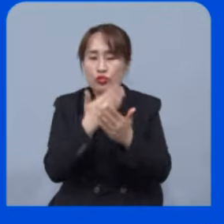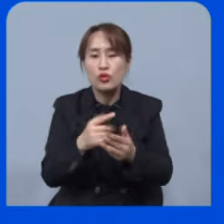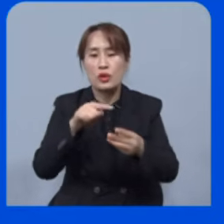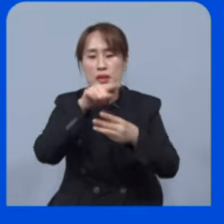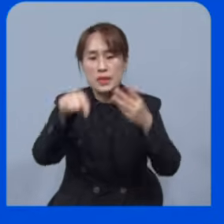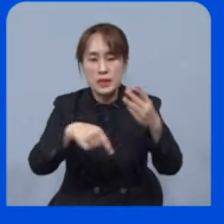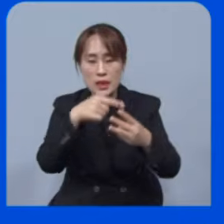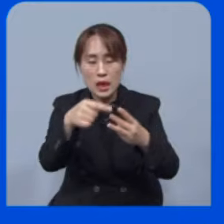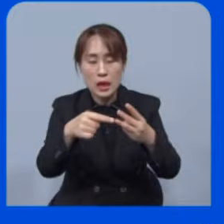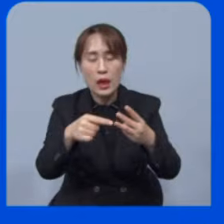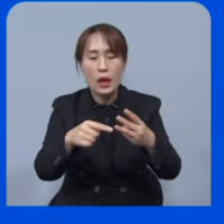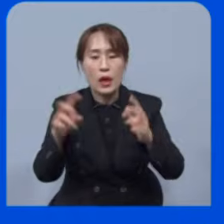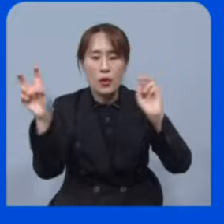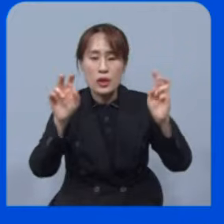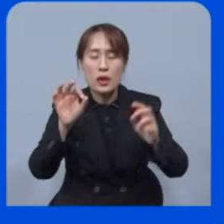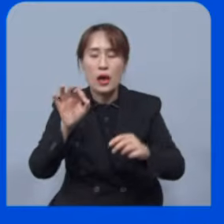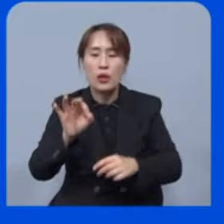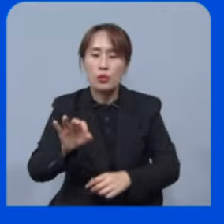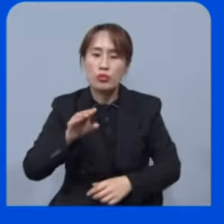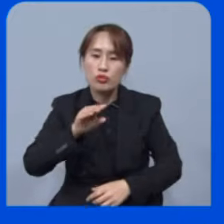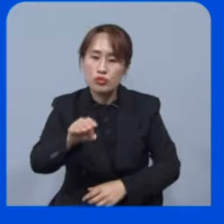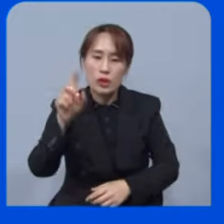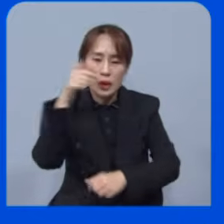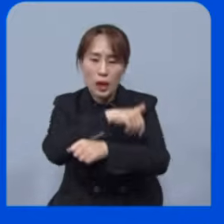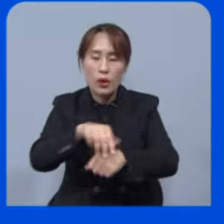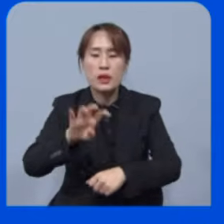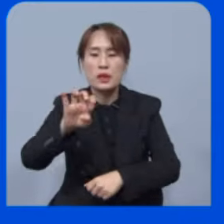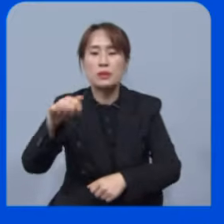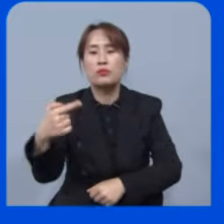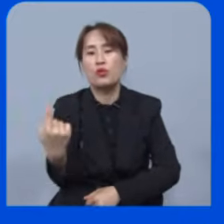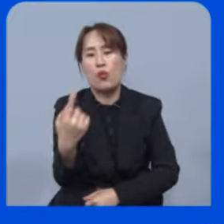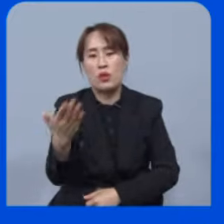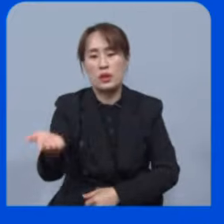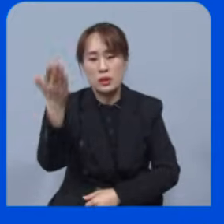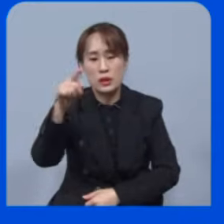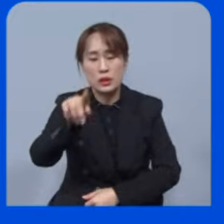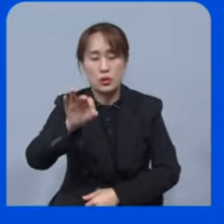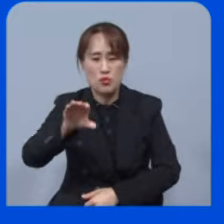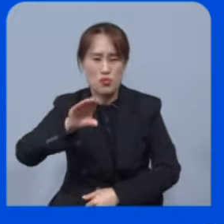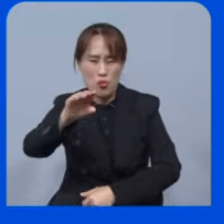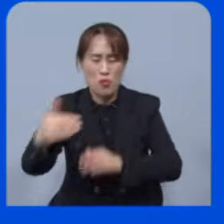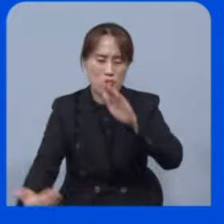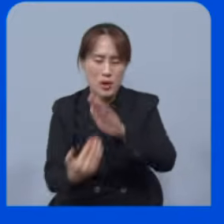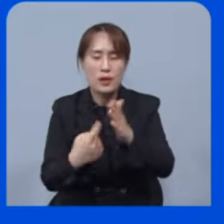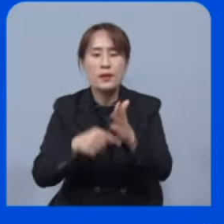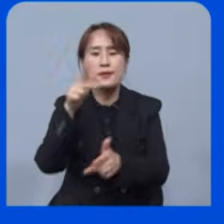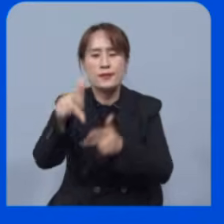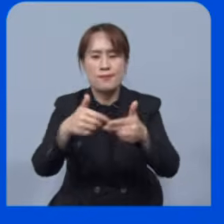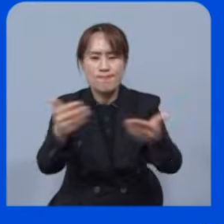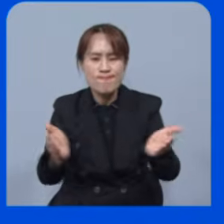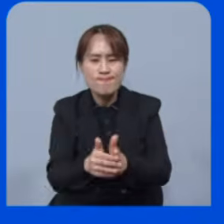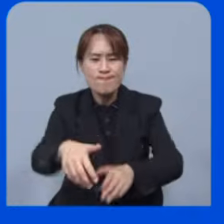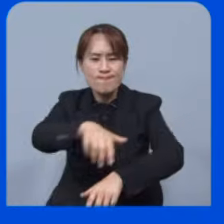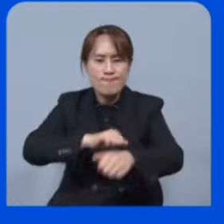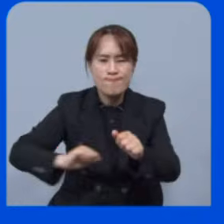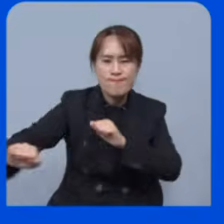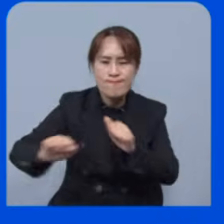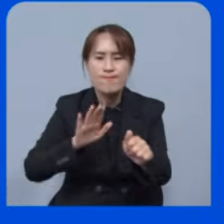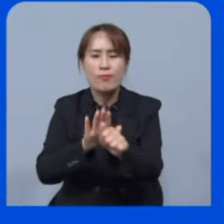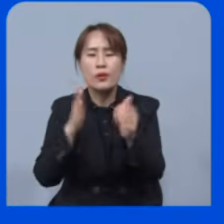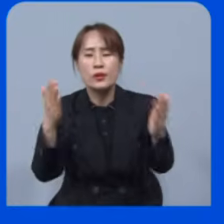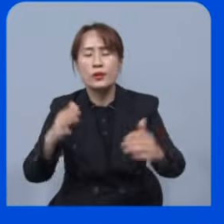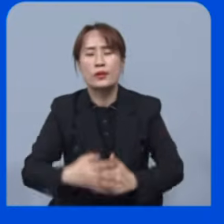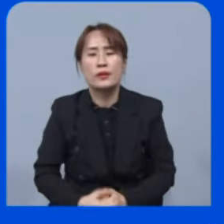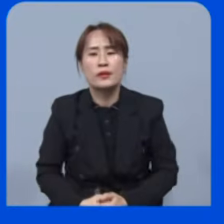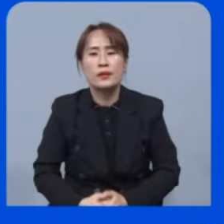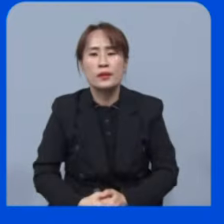예정된 기업의 투자가 40조 원이 넘습니다. 그 투자가 현실화될 수 있도록 산업부는 전방위적으로 뛰겠습니다.